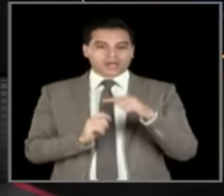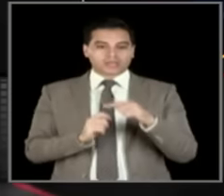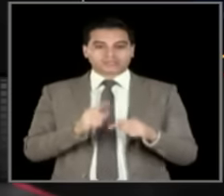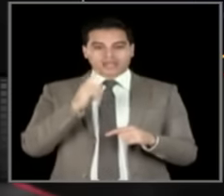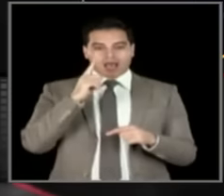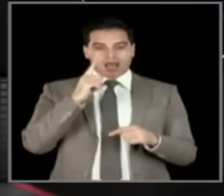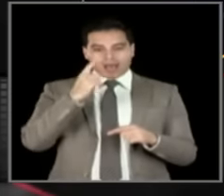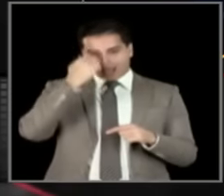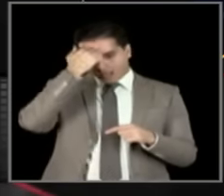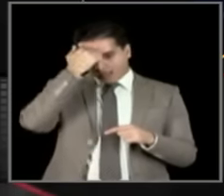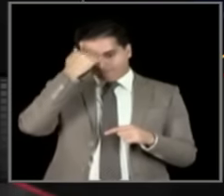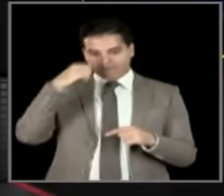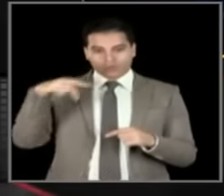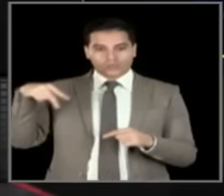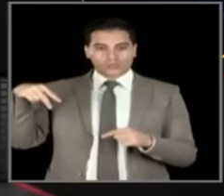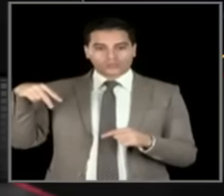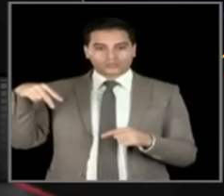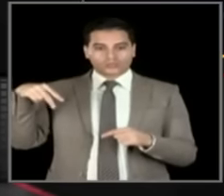802 ناقص